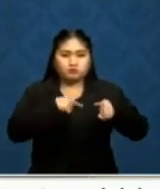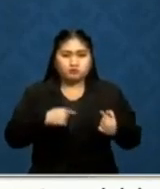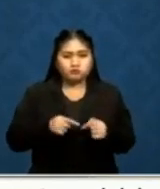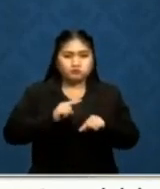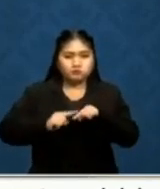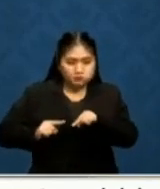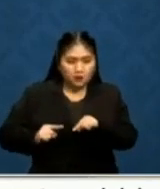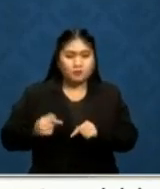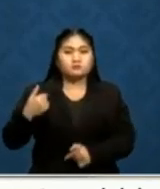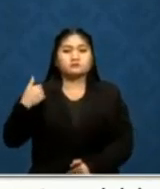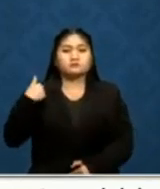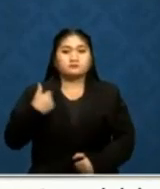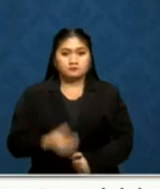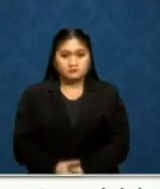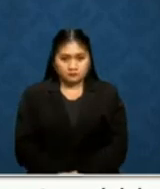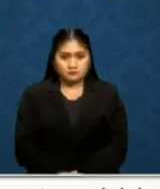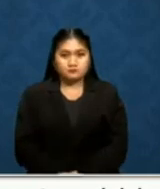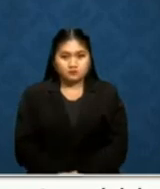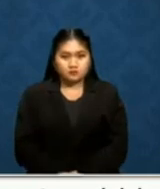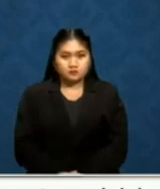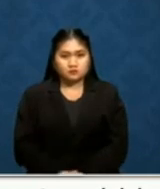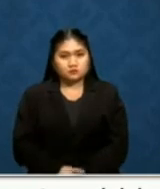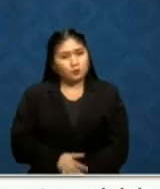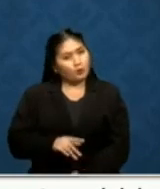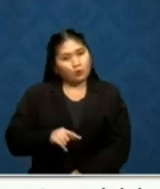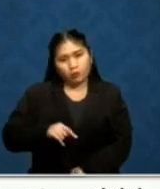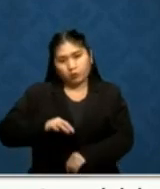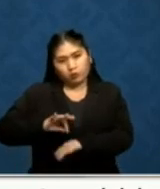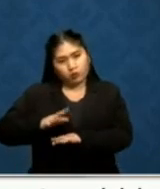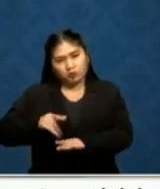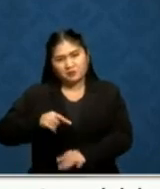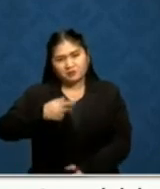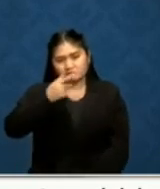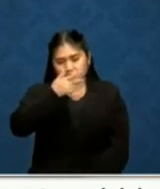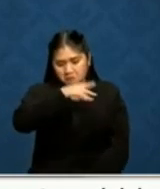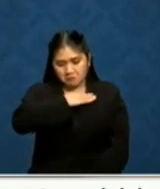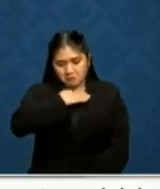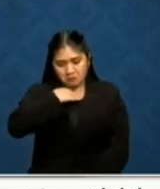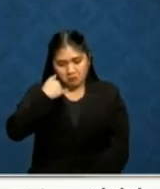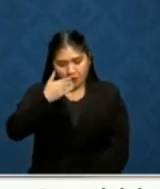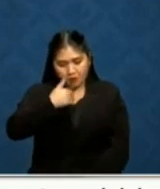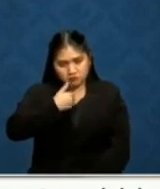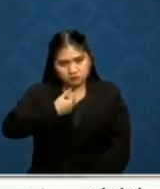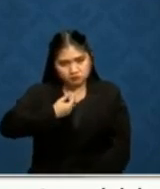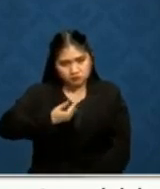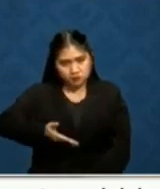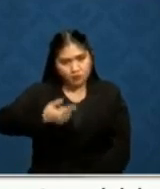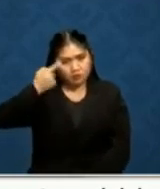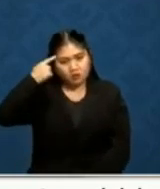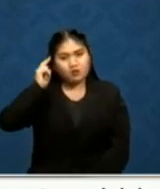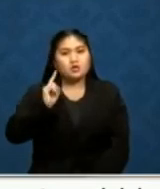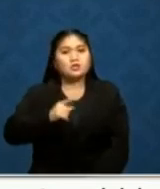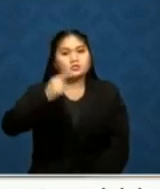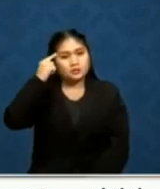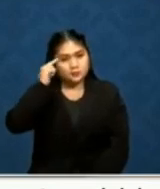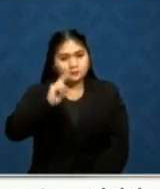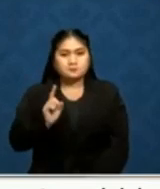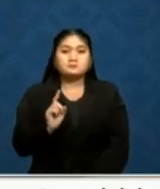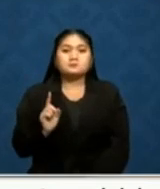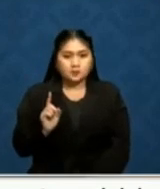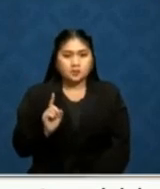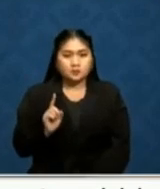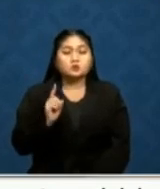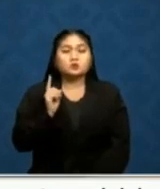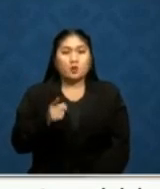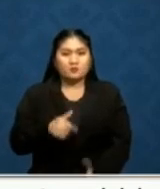ของผู้ถูกกระทำค่ะสร้างรอยแผลประหนึ่งเป็นตาบาปไปตลอดชีวิตดังนั้นดิฉันจึงเห็นสมควรว่า